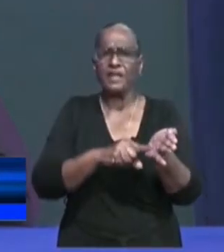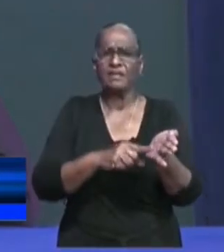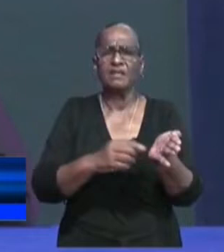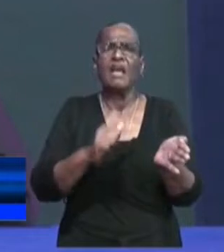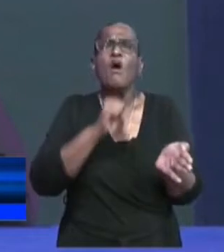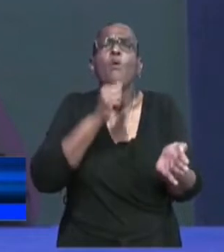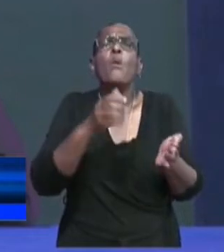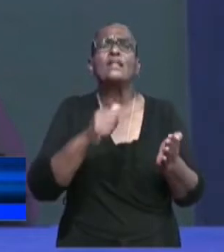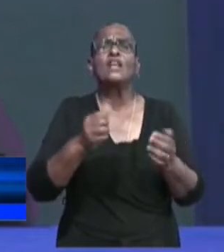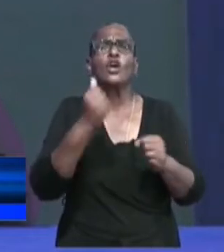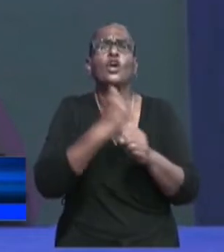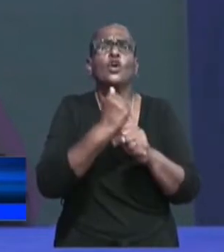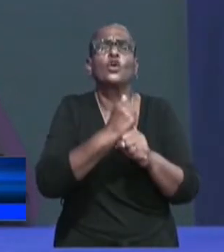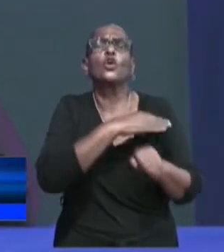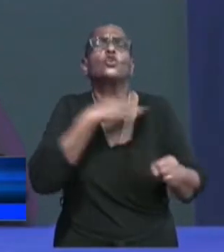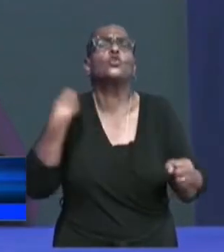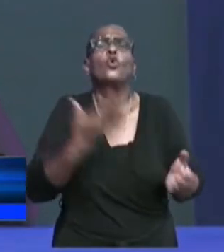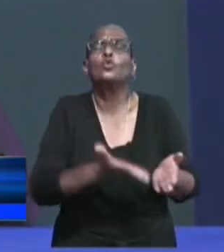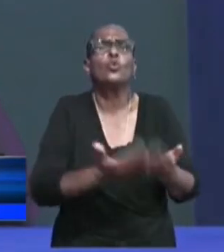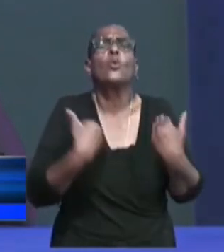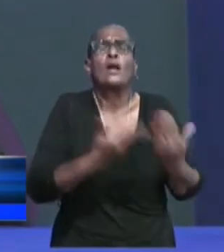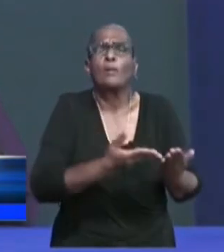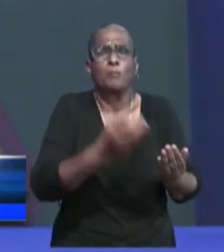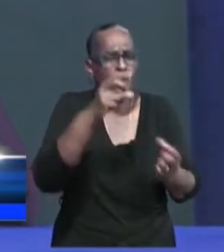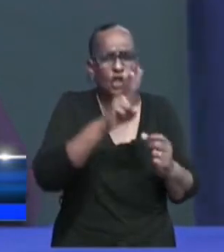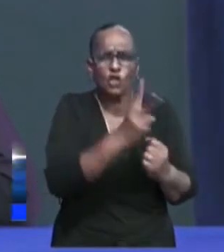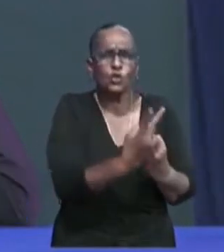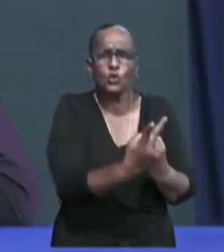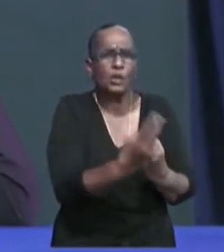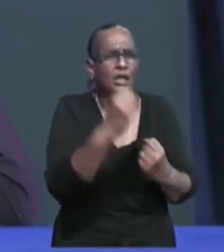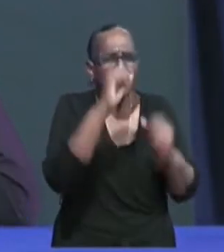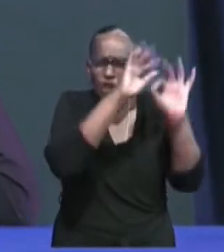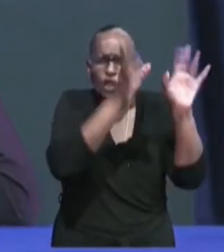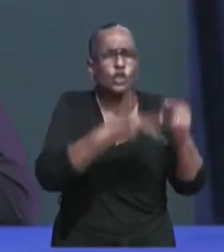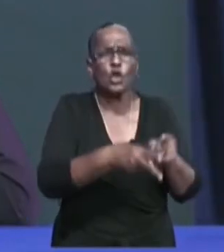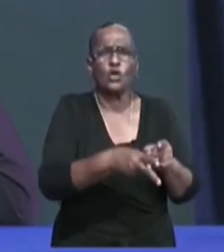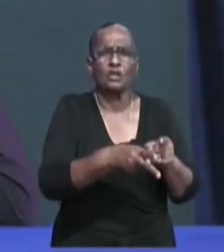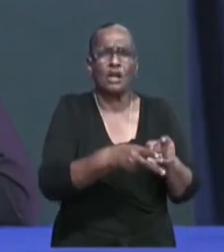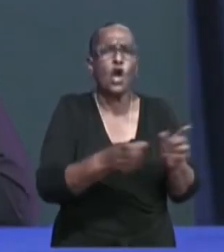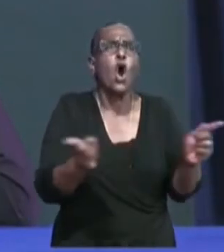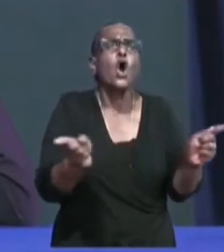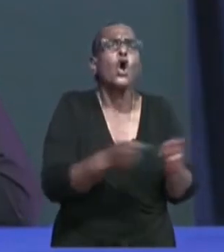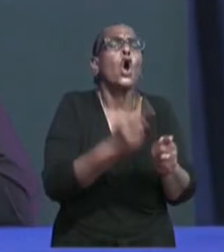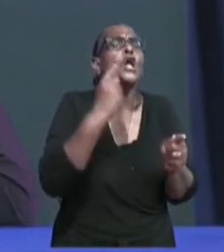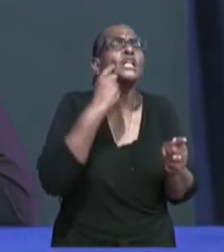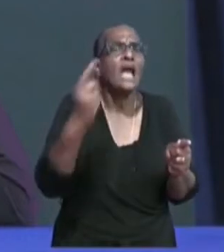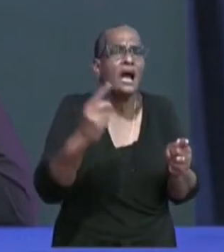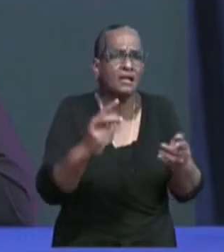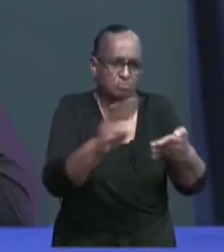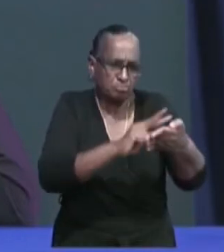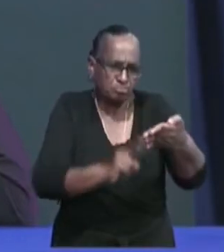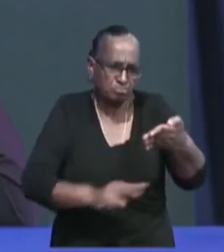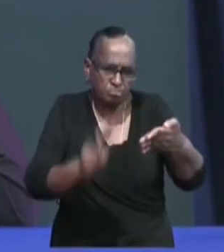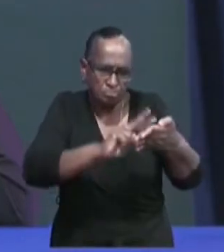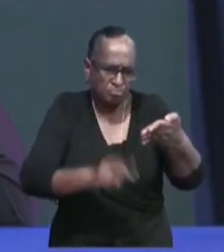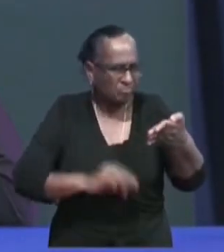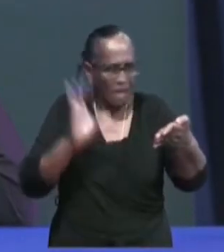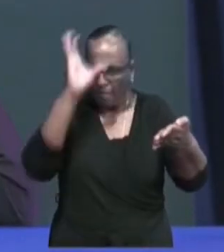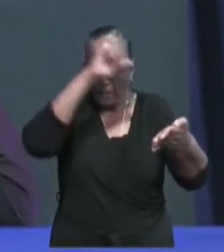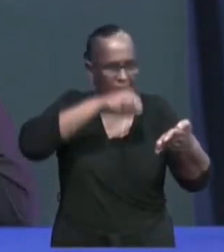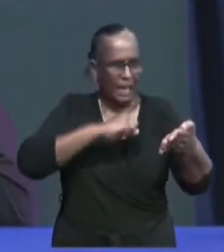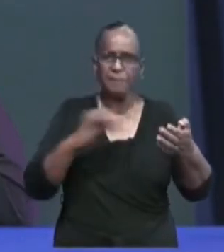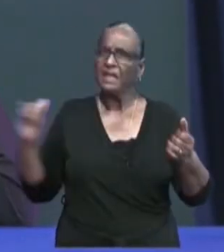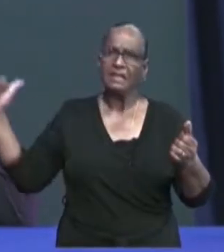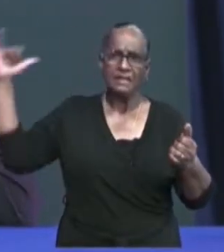was geweest. Het was toen kort dag, kort tijd om alle informatie van de mortuariums te krijgen